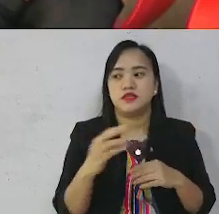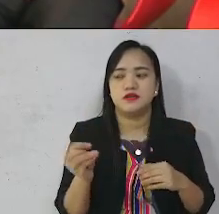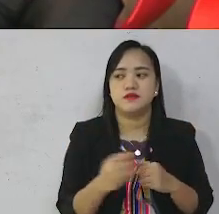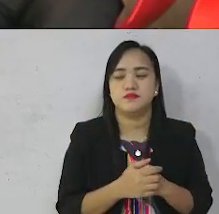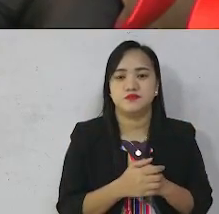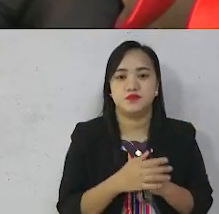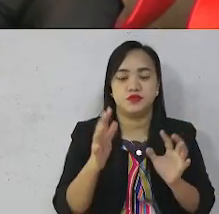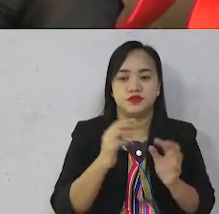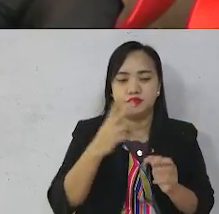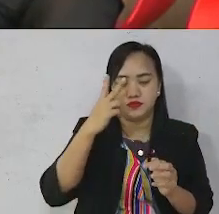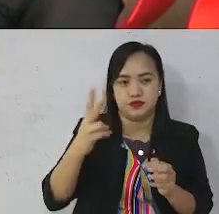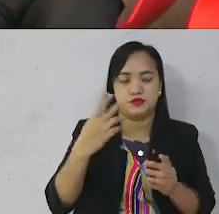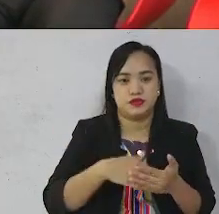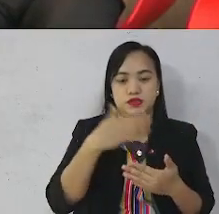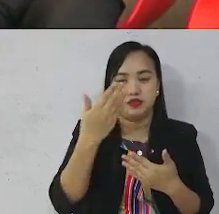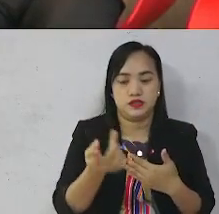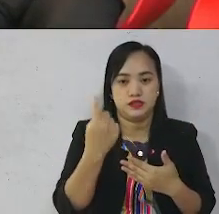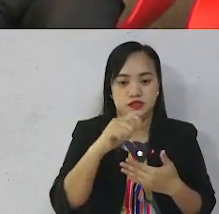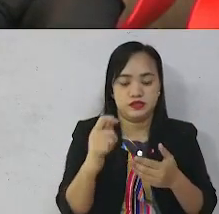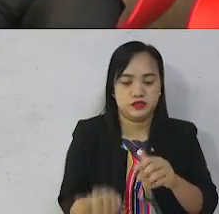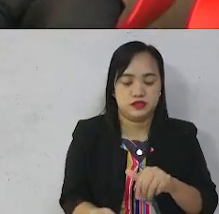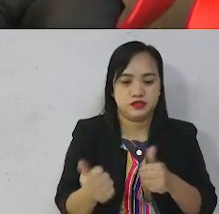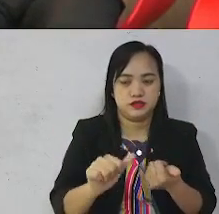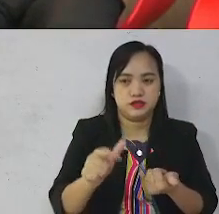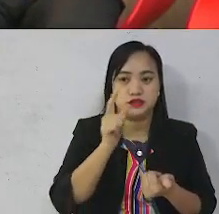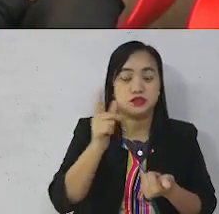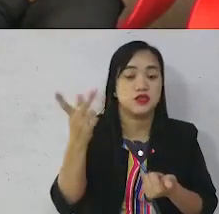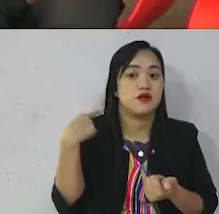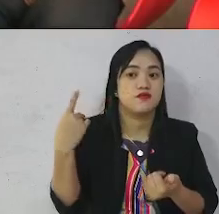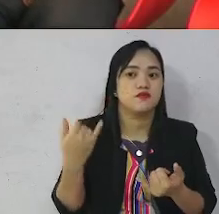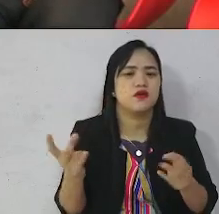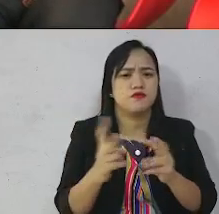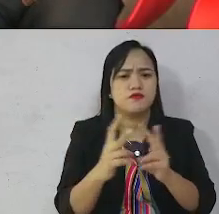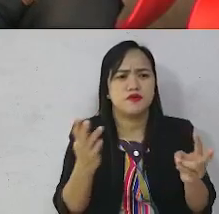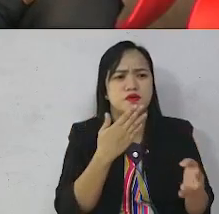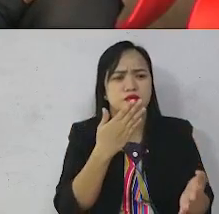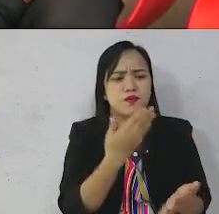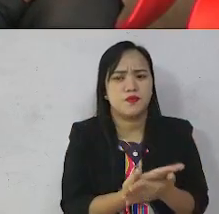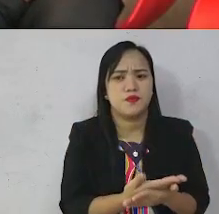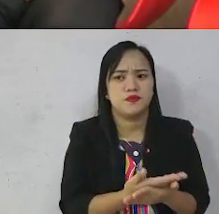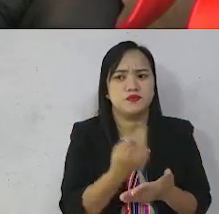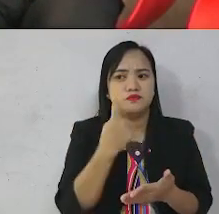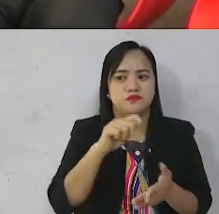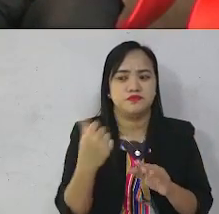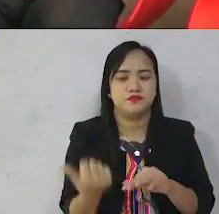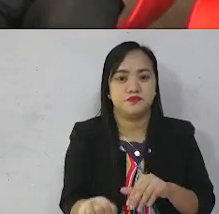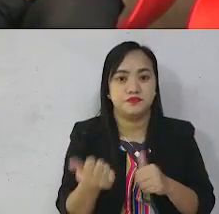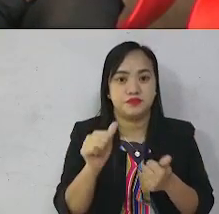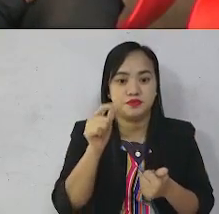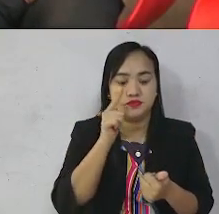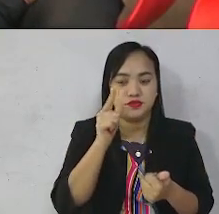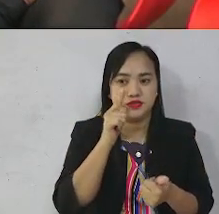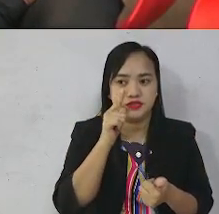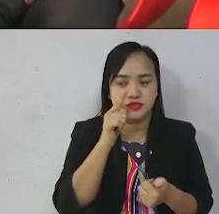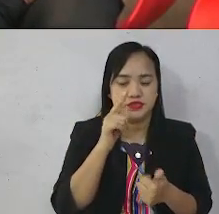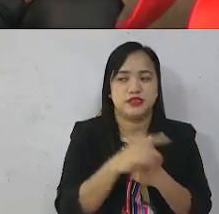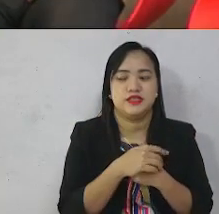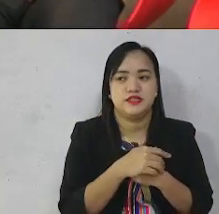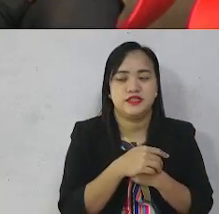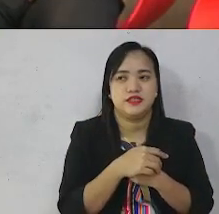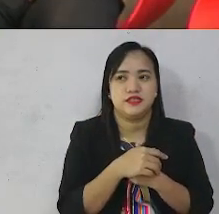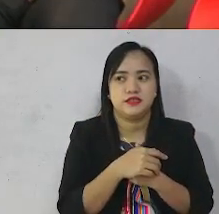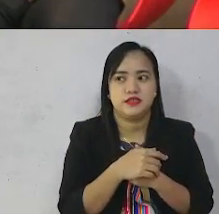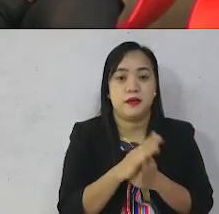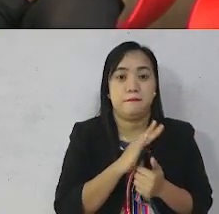subaybayan niyo po yung susunod na programa Meron pong Napakaganda ng programa mamaya diyan sa the Baptist lunch mga kapatid